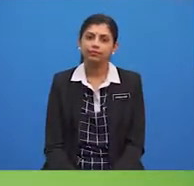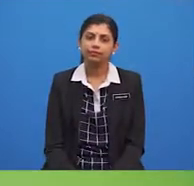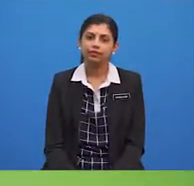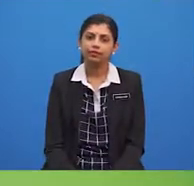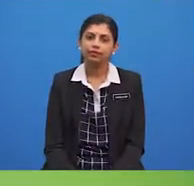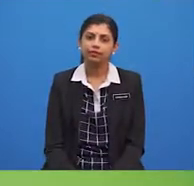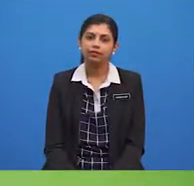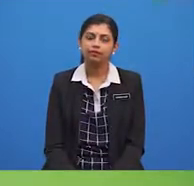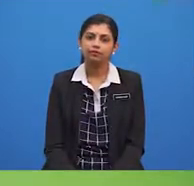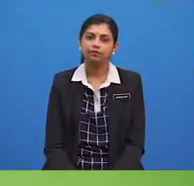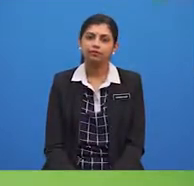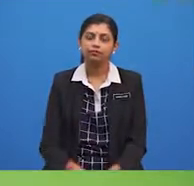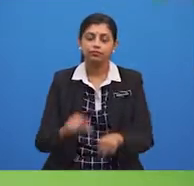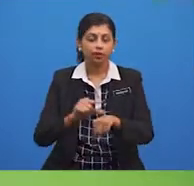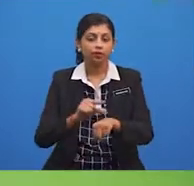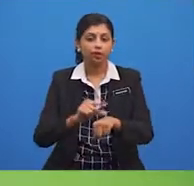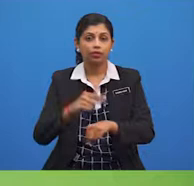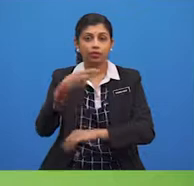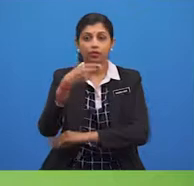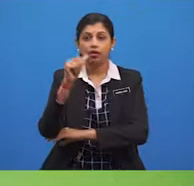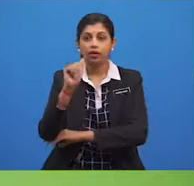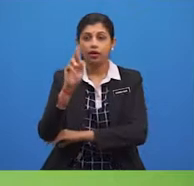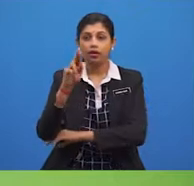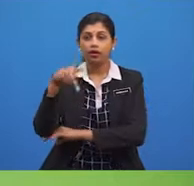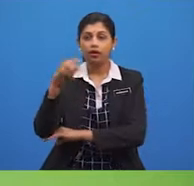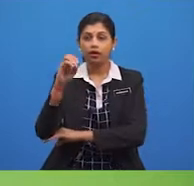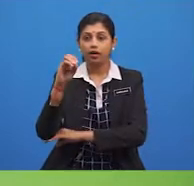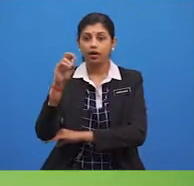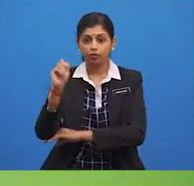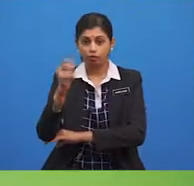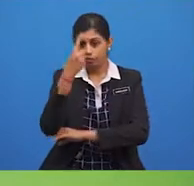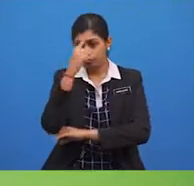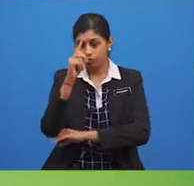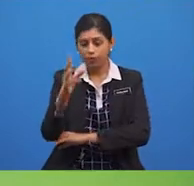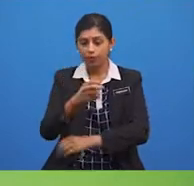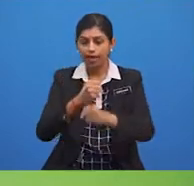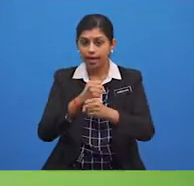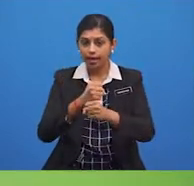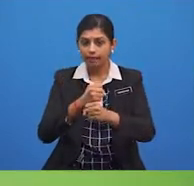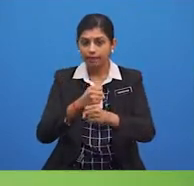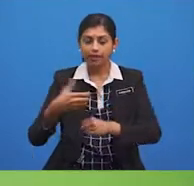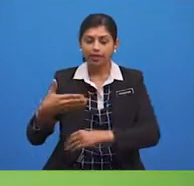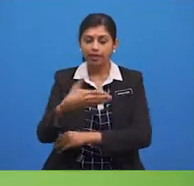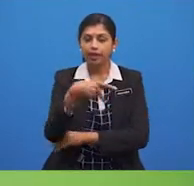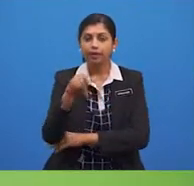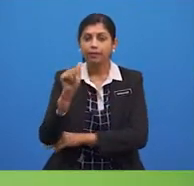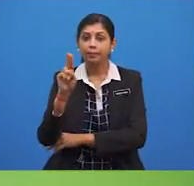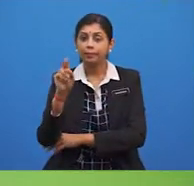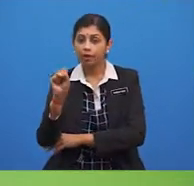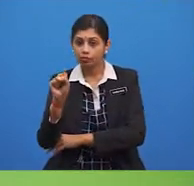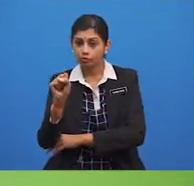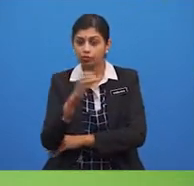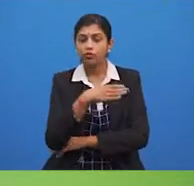Mereka menggunakan harpun untuk menangkap ikan paus,